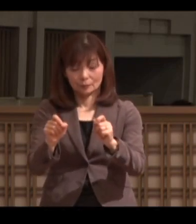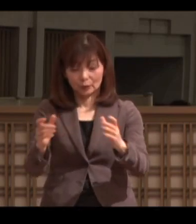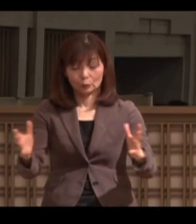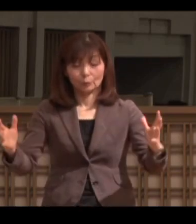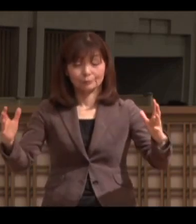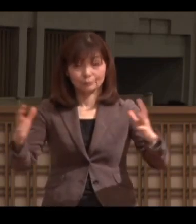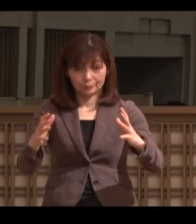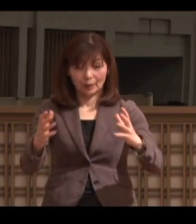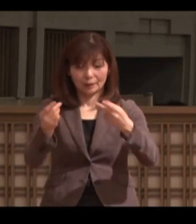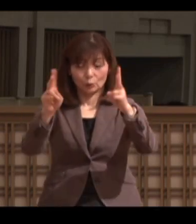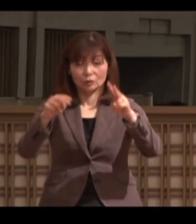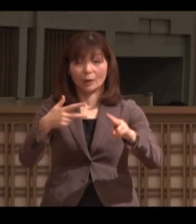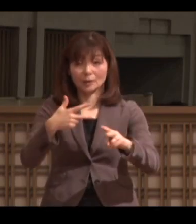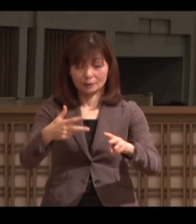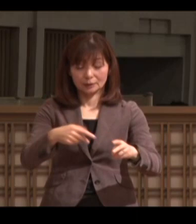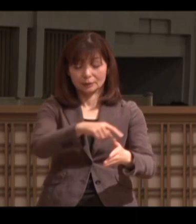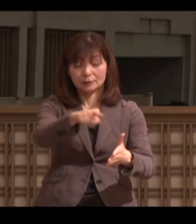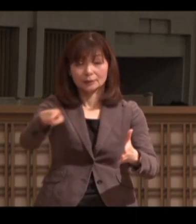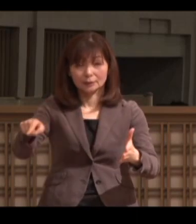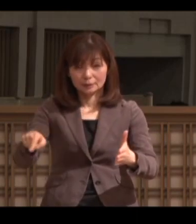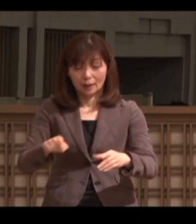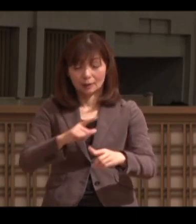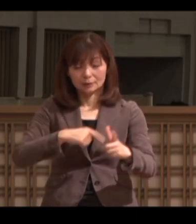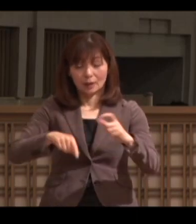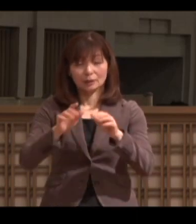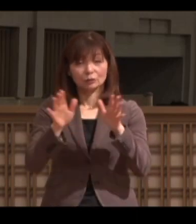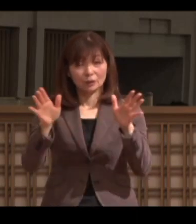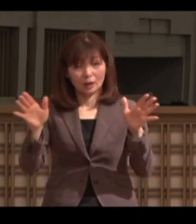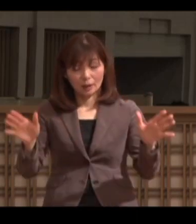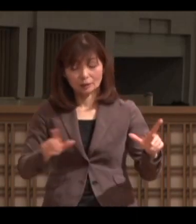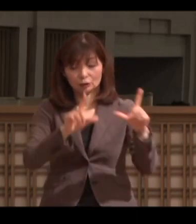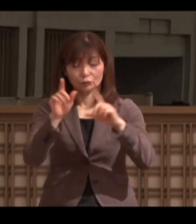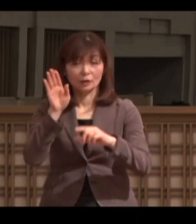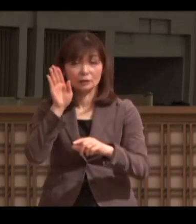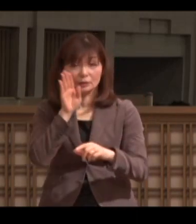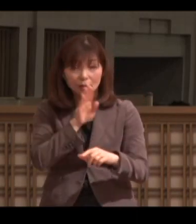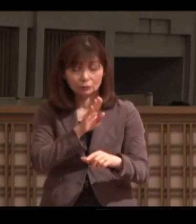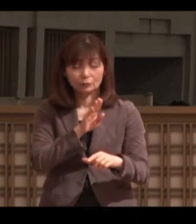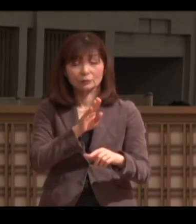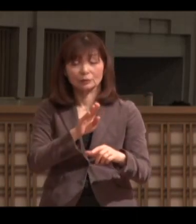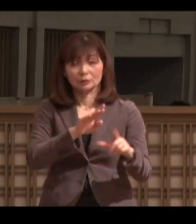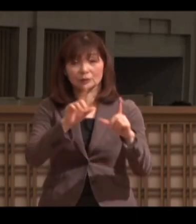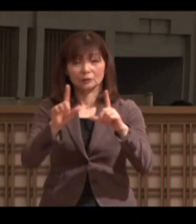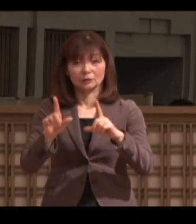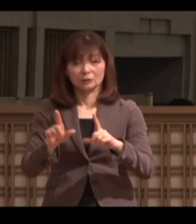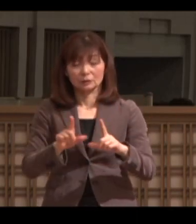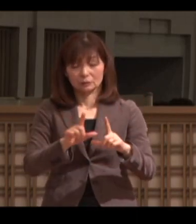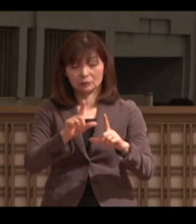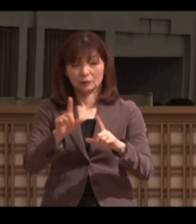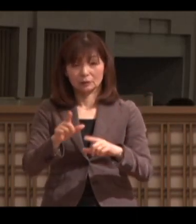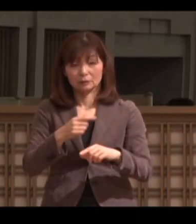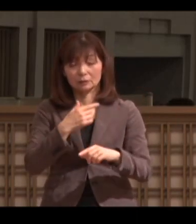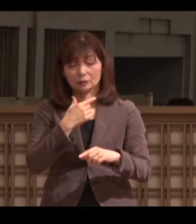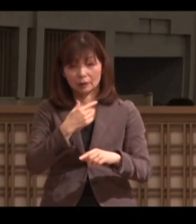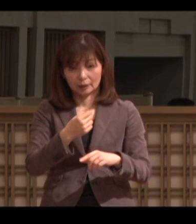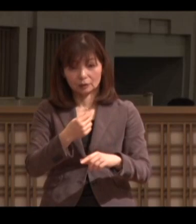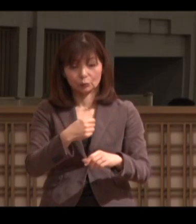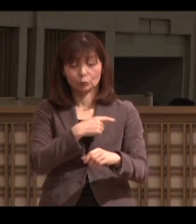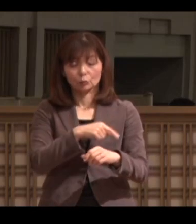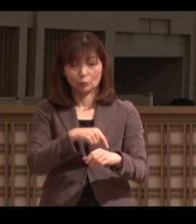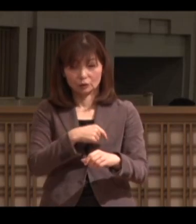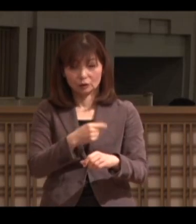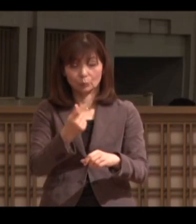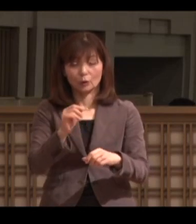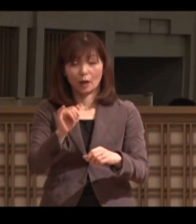隊である広島市をより豊かで暮らしやすい街にしたいという願いややいで社会をつなげるという意味を込めまし